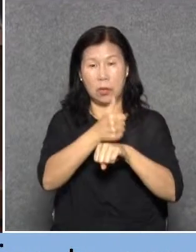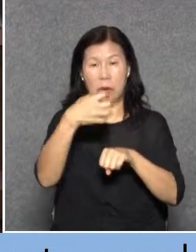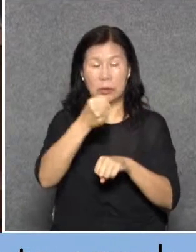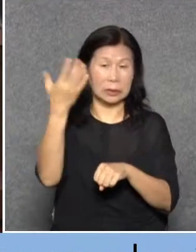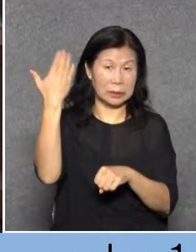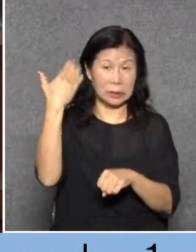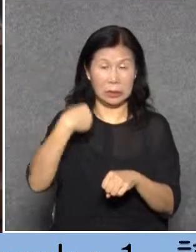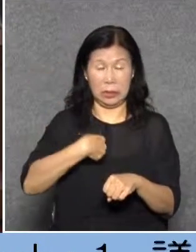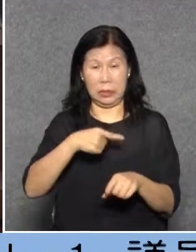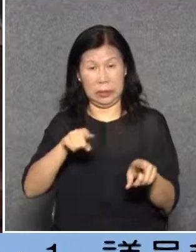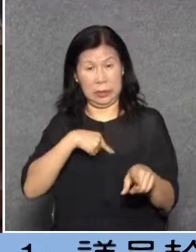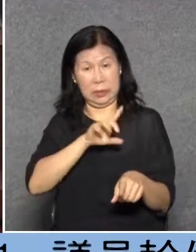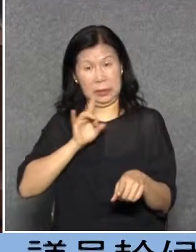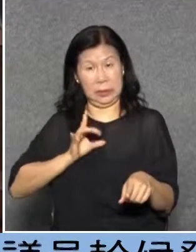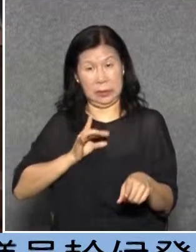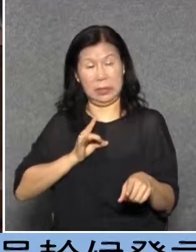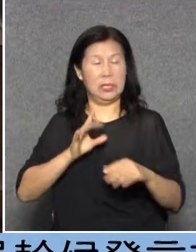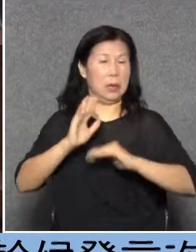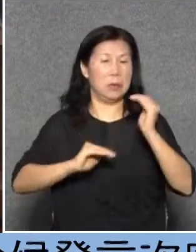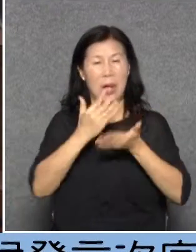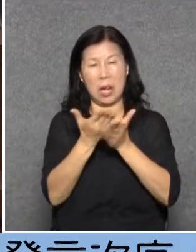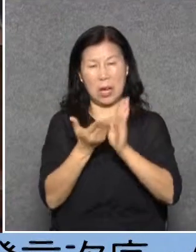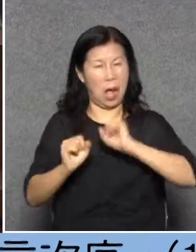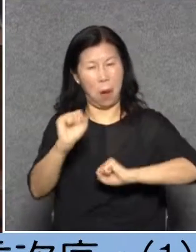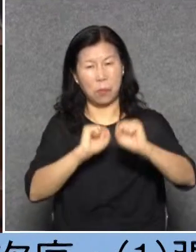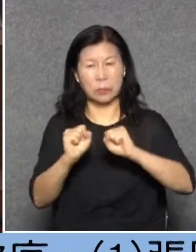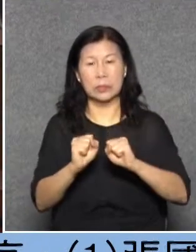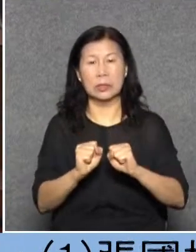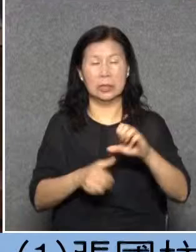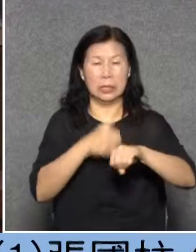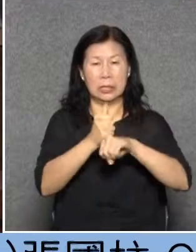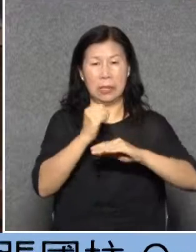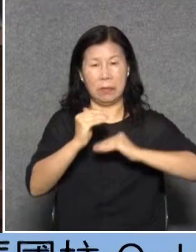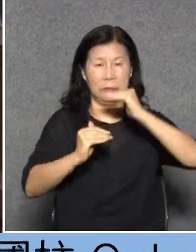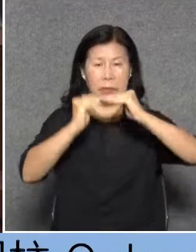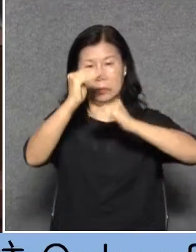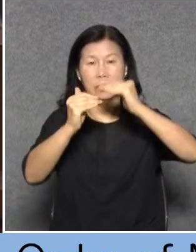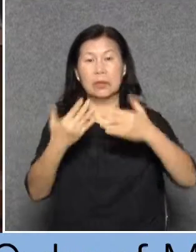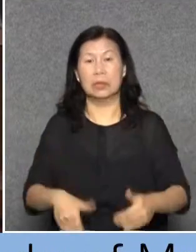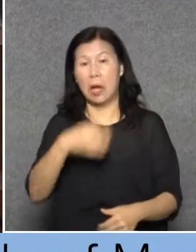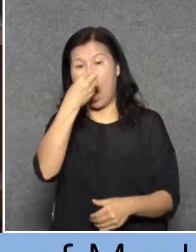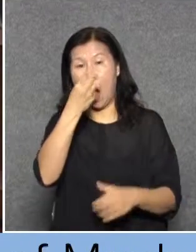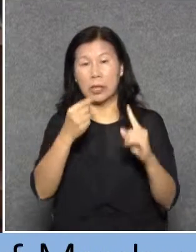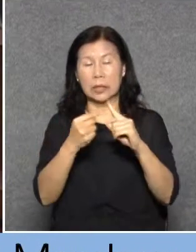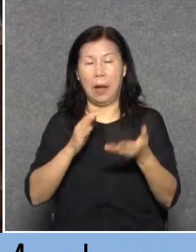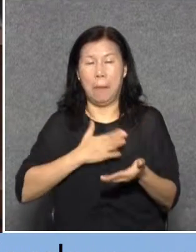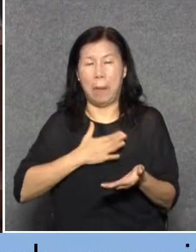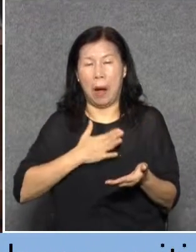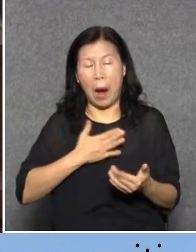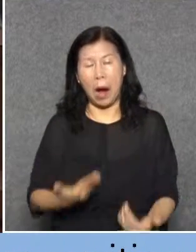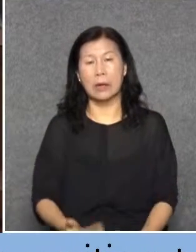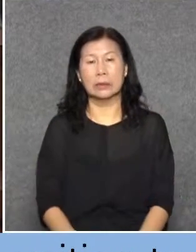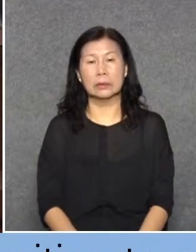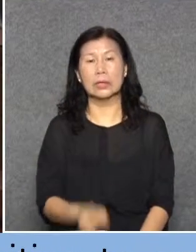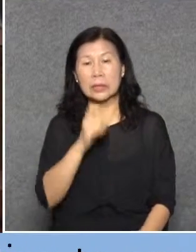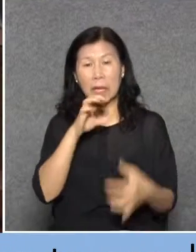本人一些私人的操守、私人的行為、上位的過程，都是令到香港人很擔心，究竟有